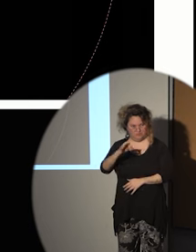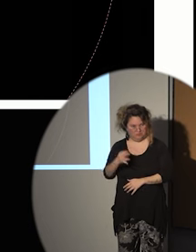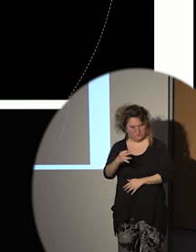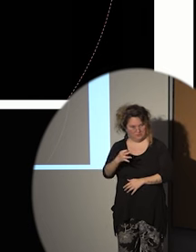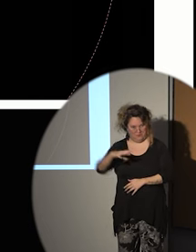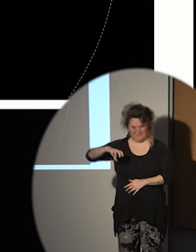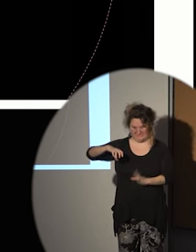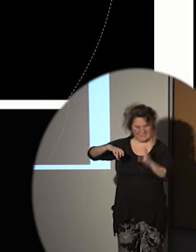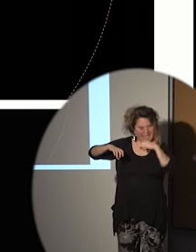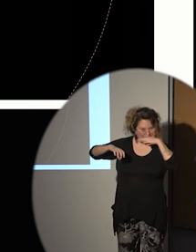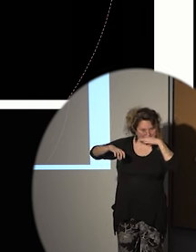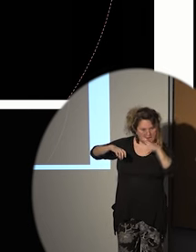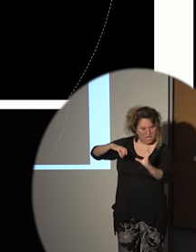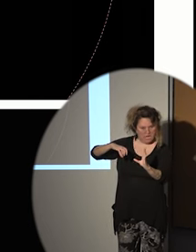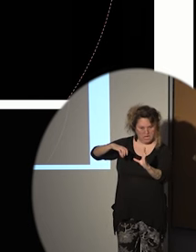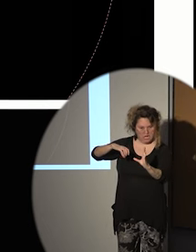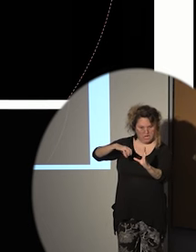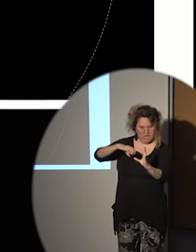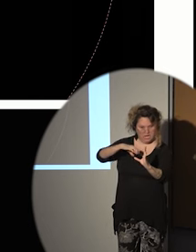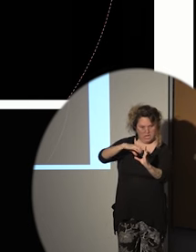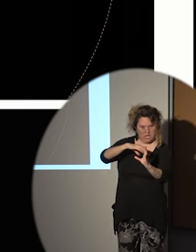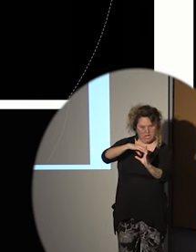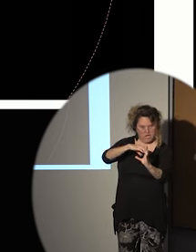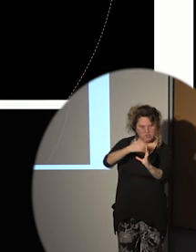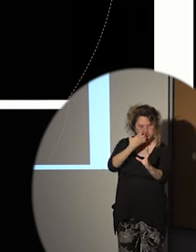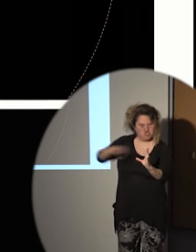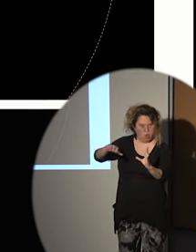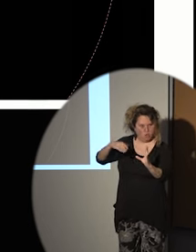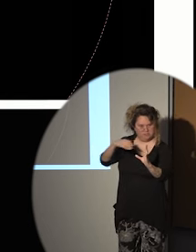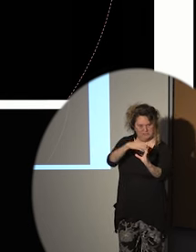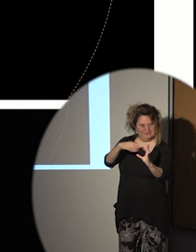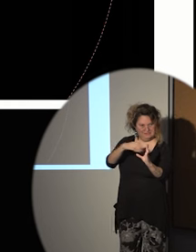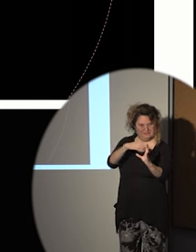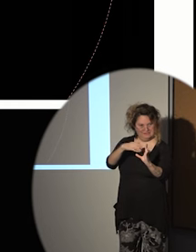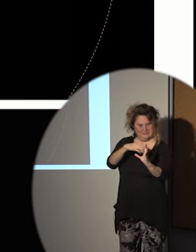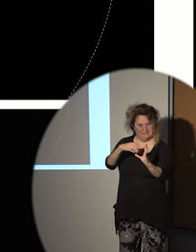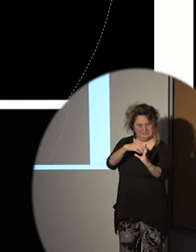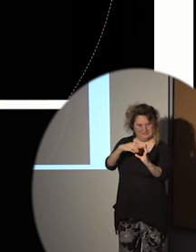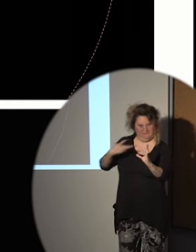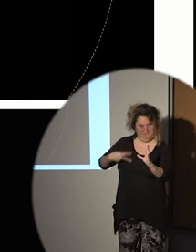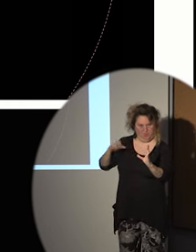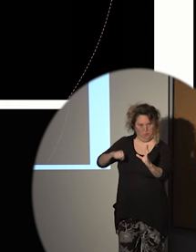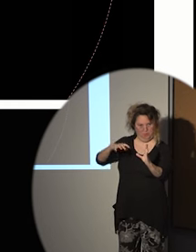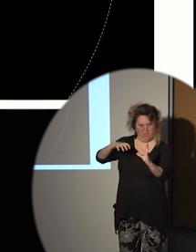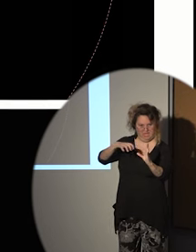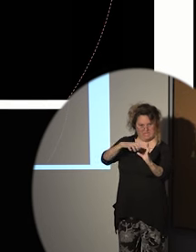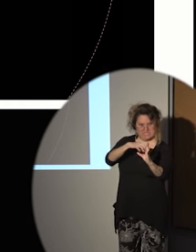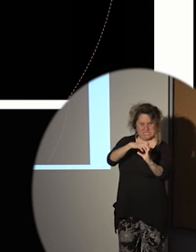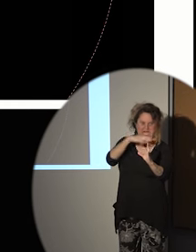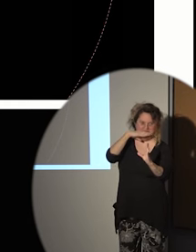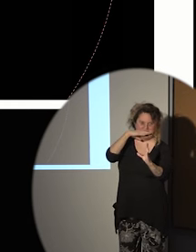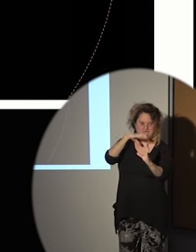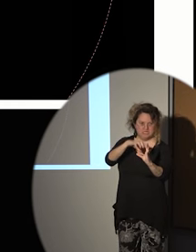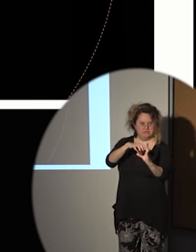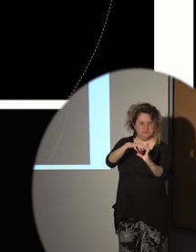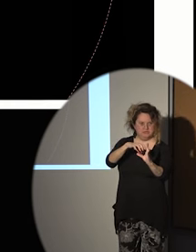pas très loin du bord chaud de la zone habitable. Donc évidemment, la question,